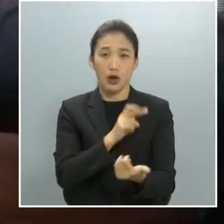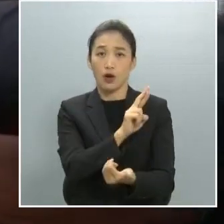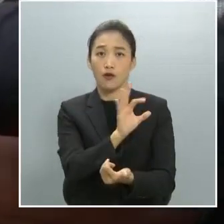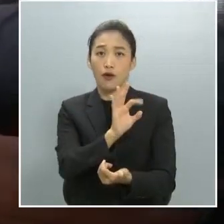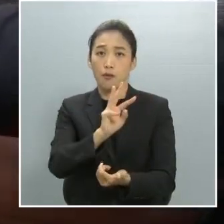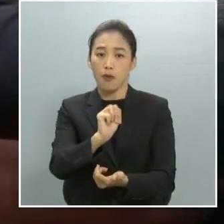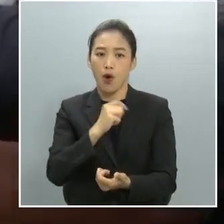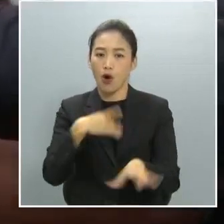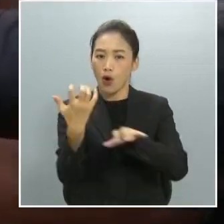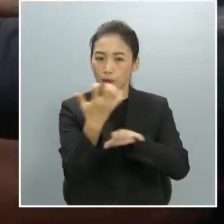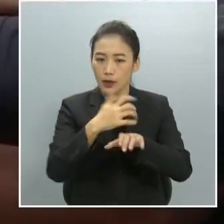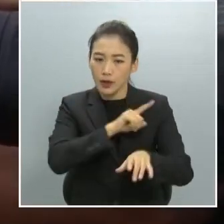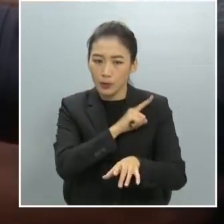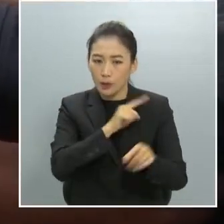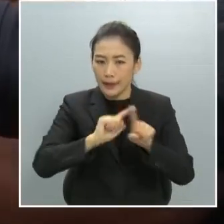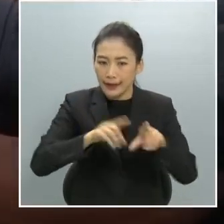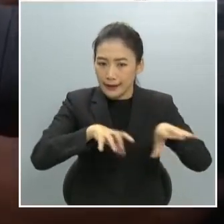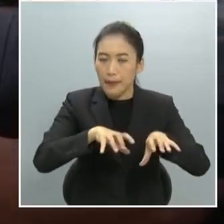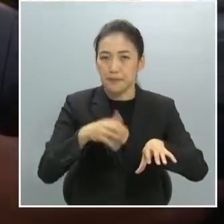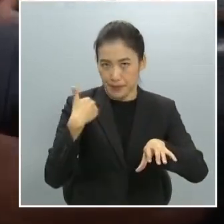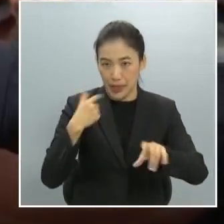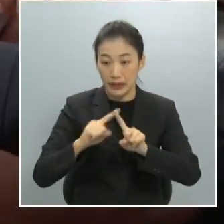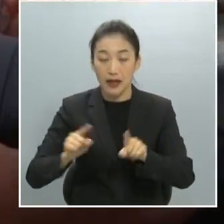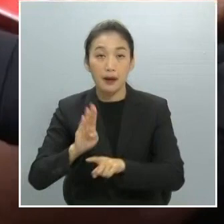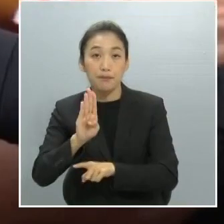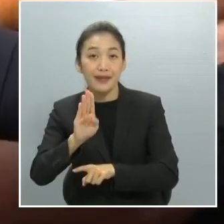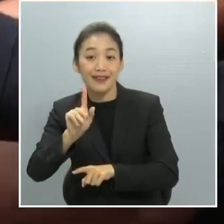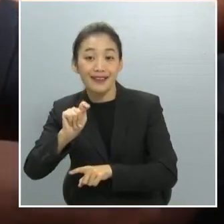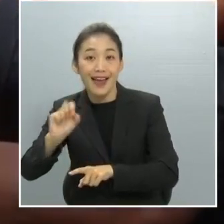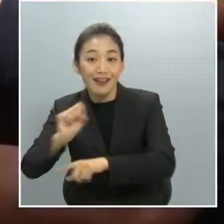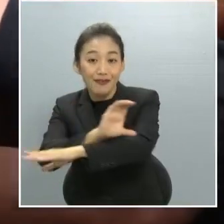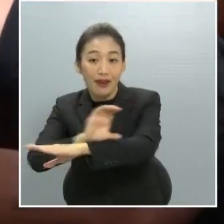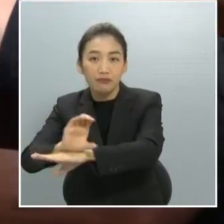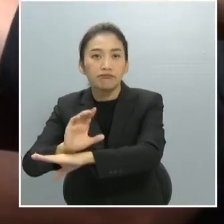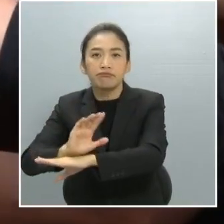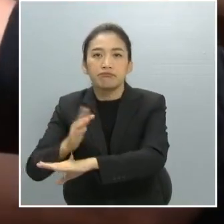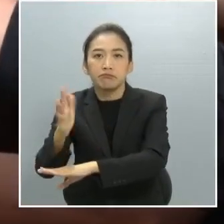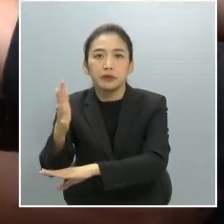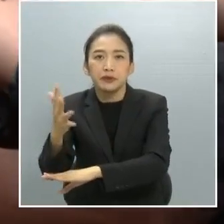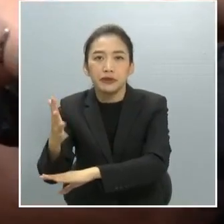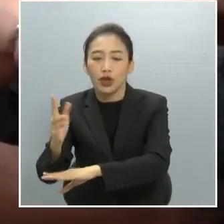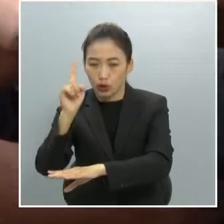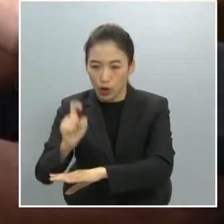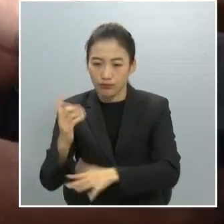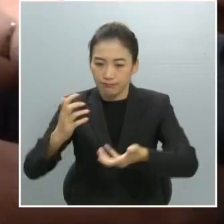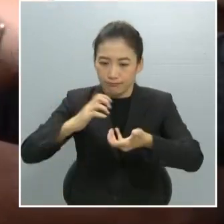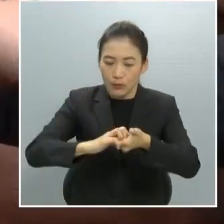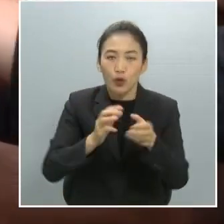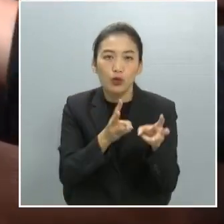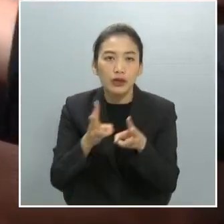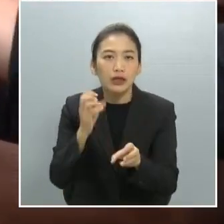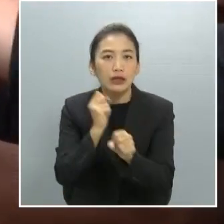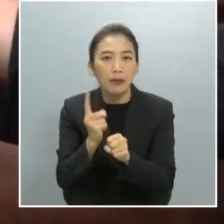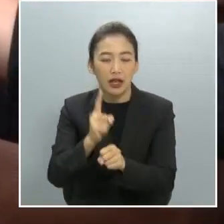แต่ของ BTS ยังไม่มีเพราะฉะนั้นก็ต้องเจรจาเพื่อให้จัดตั้งระบบนี้ขึ้นซึ่งจะมีค่าใช้จ่ายในการติดตั้งประมา